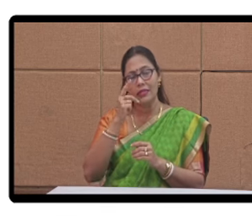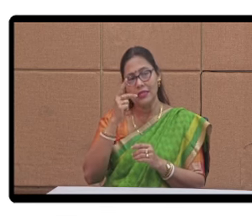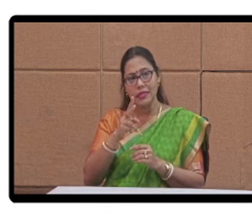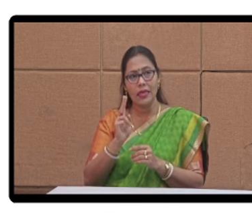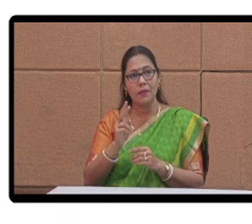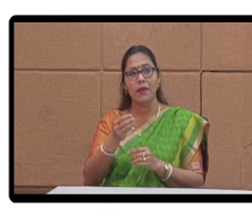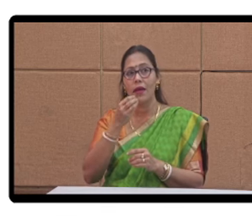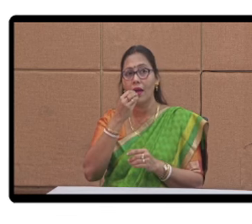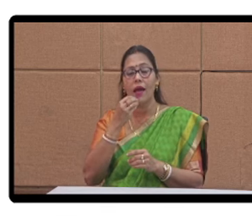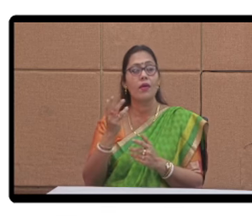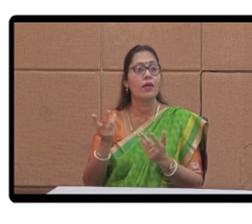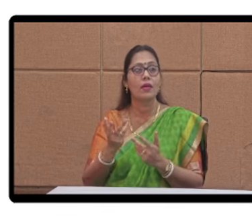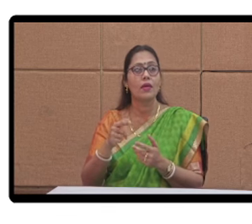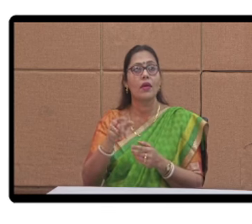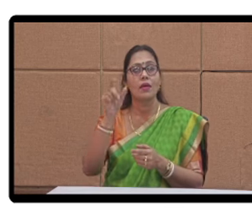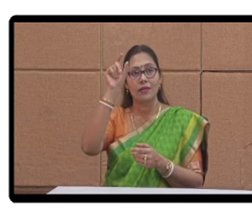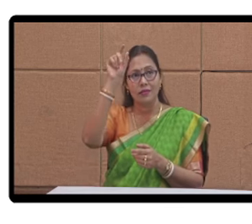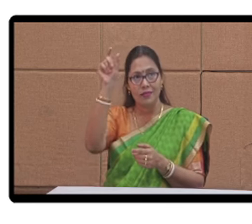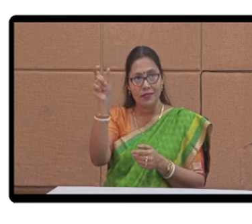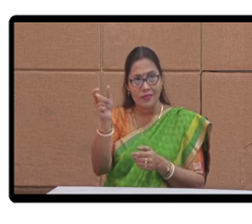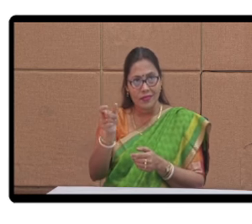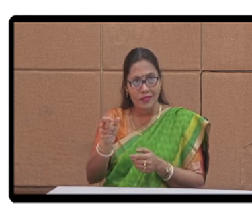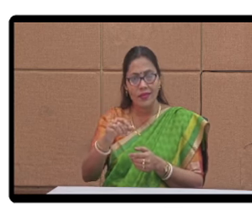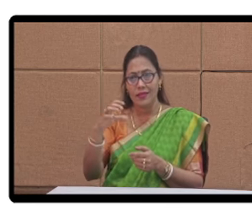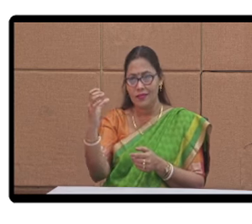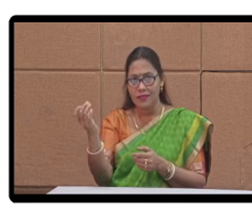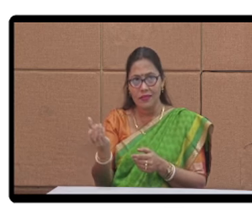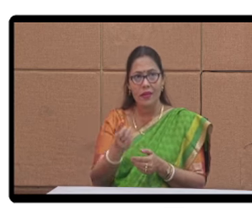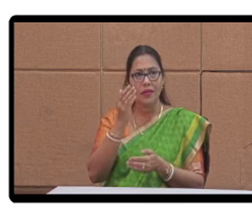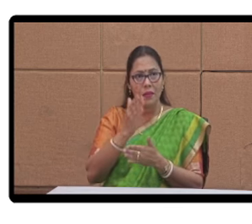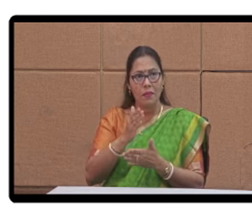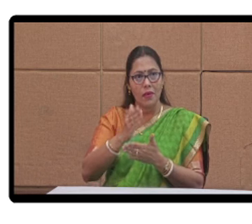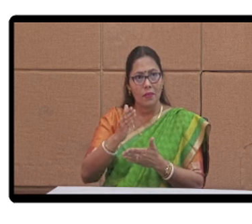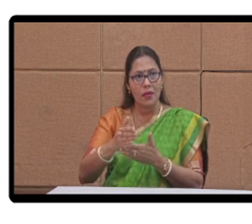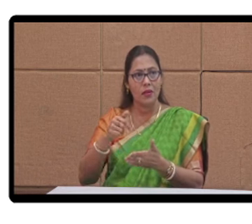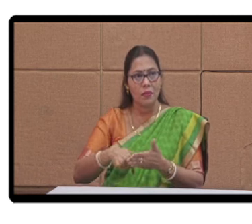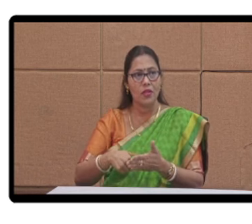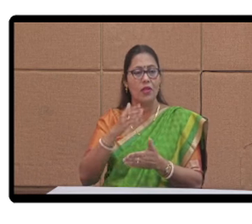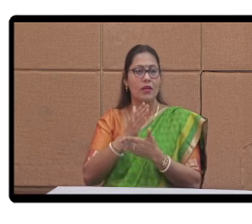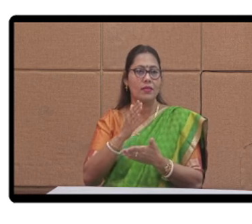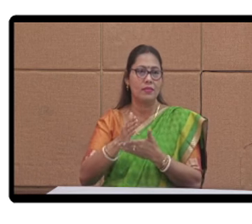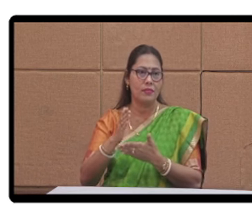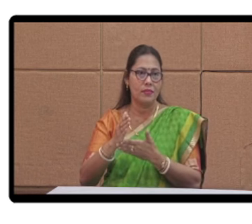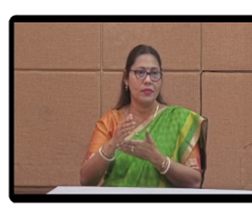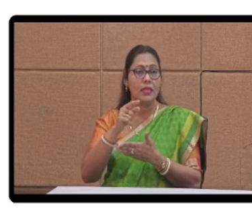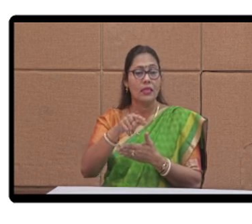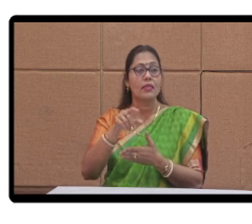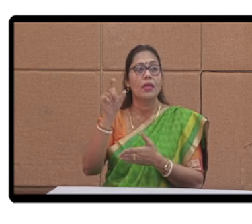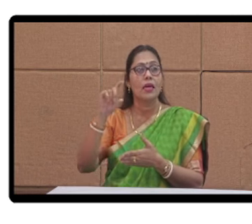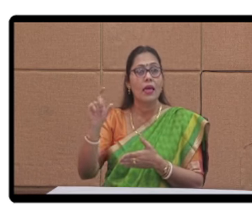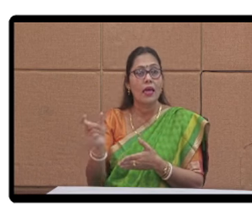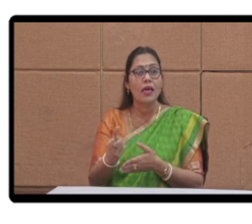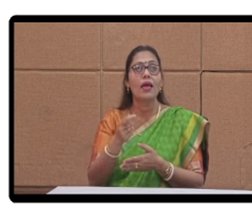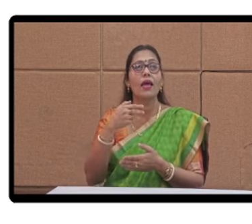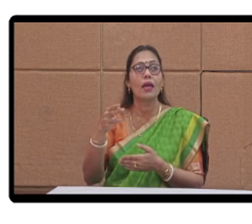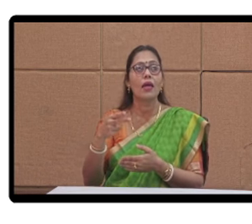তার ফলে কি হয় ওই লম্বা খাদ্যটা দেখো ভেঙের টুকরো টুকরো হয়ে গেছে এই চেম্বারটার